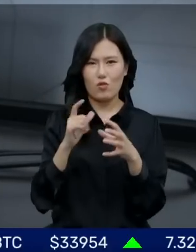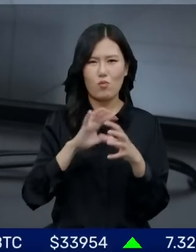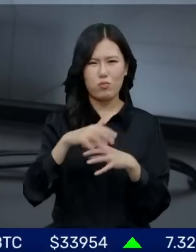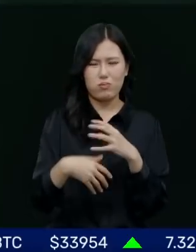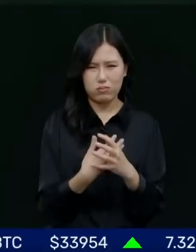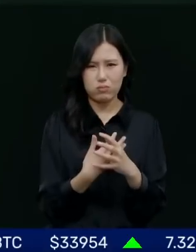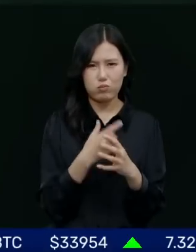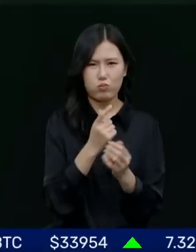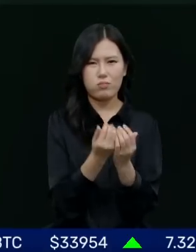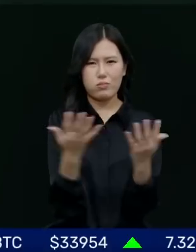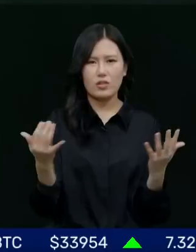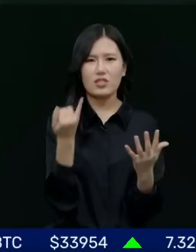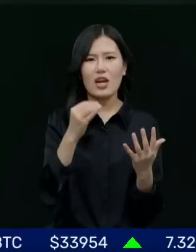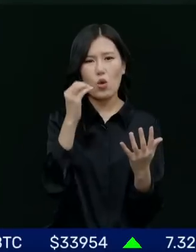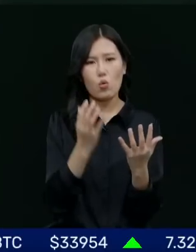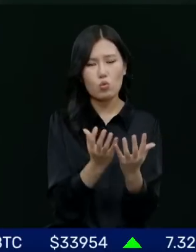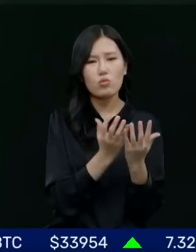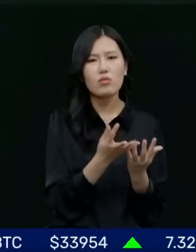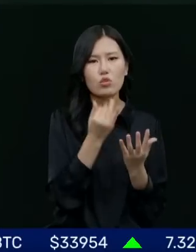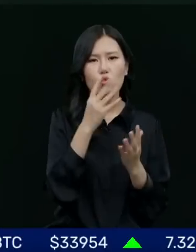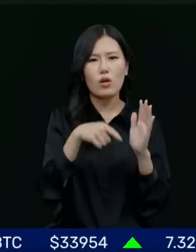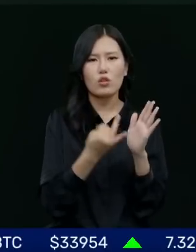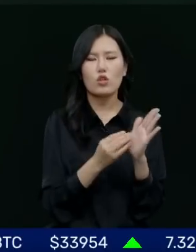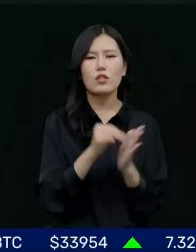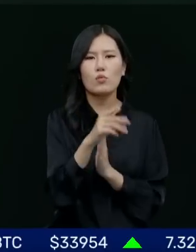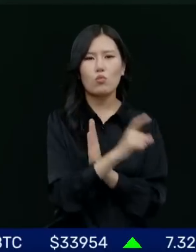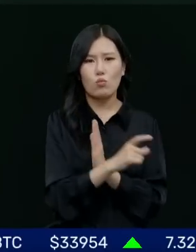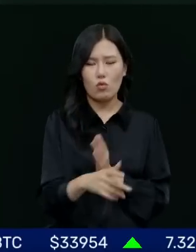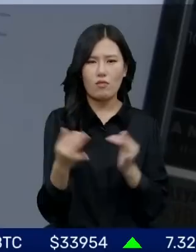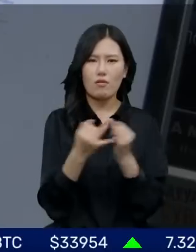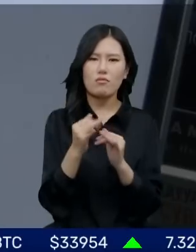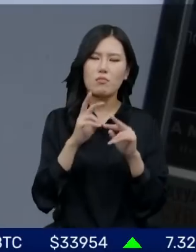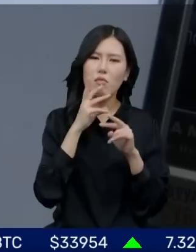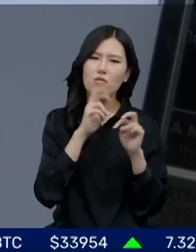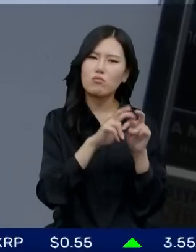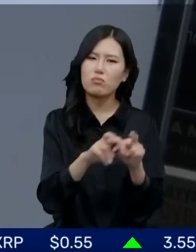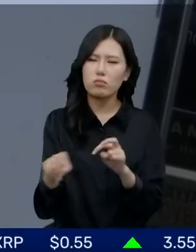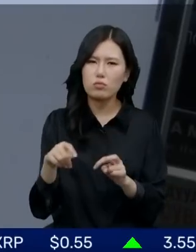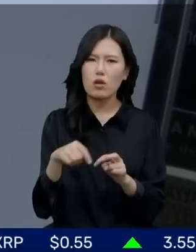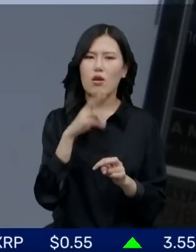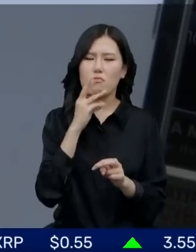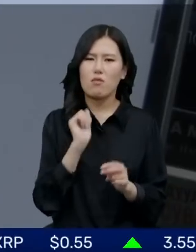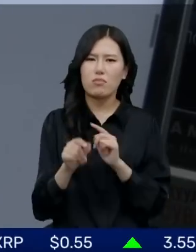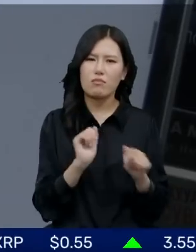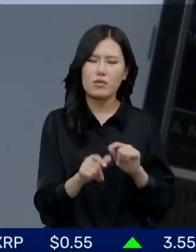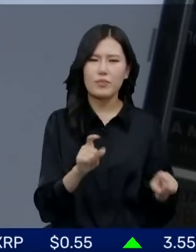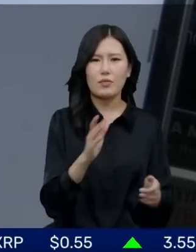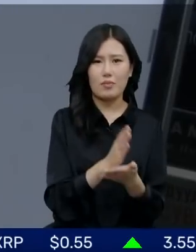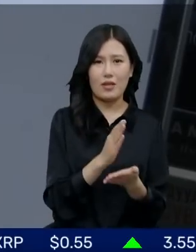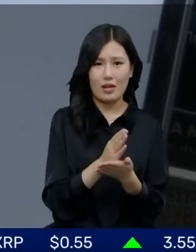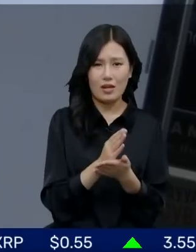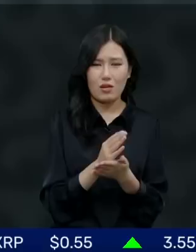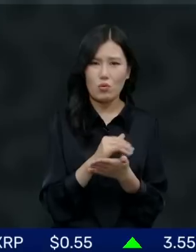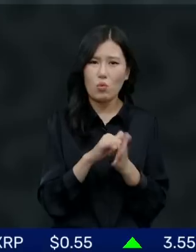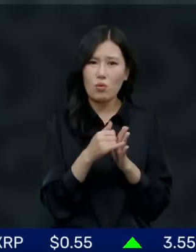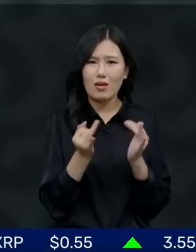буюу 4.7 тэрбум хүн нийгмийн мэдээллийн сүлжээгээр мэдээлэл хайж өөрийн үзэл бодлоо илэрхийлж байгаа нь за цахим орчин хэр өргөн хүрээг хамарч